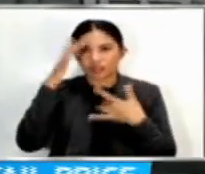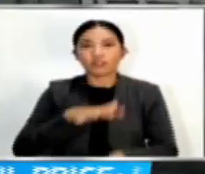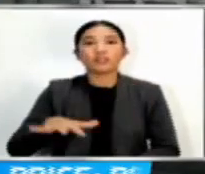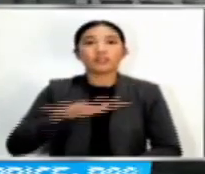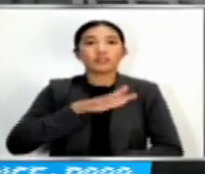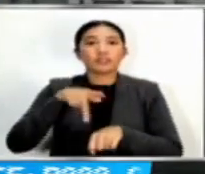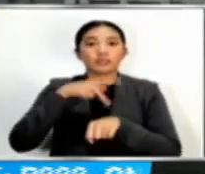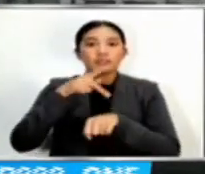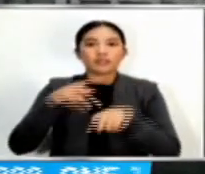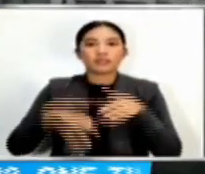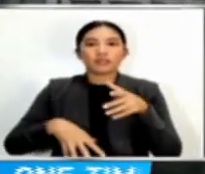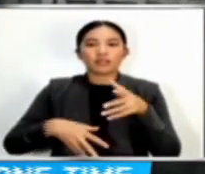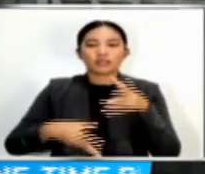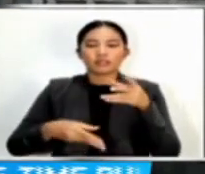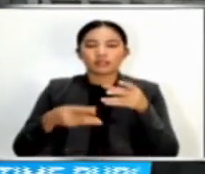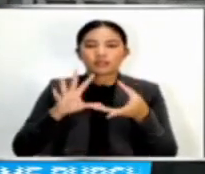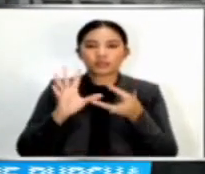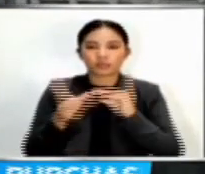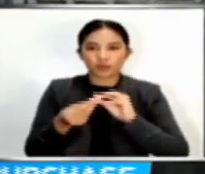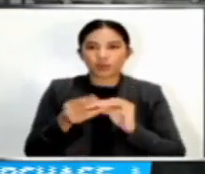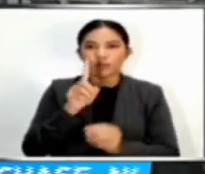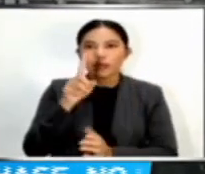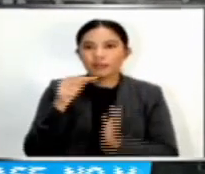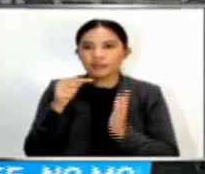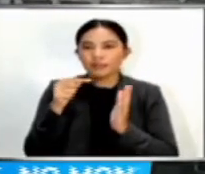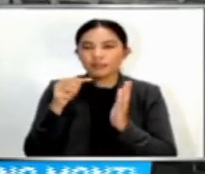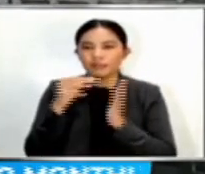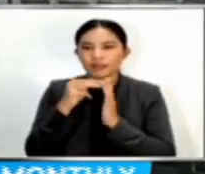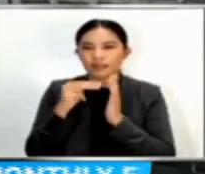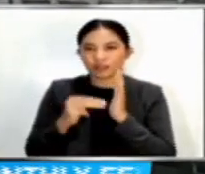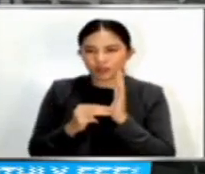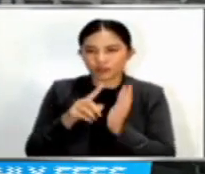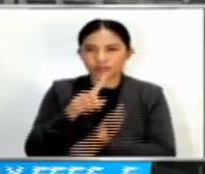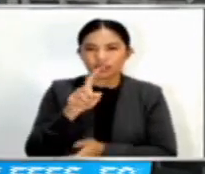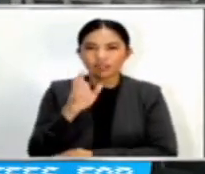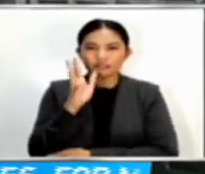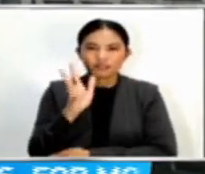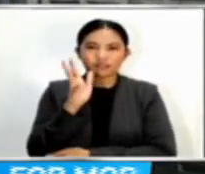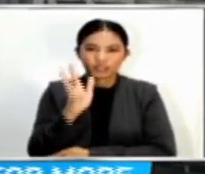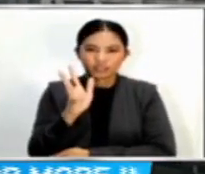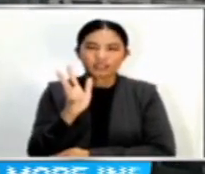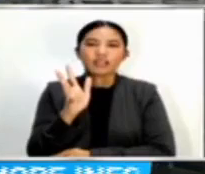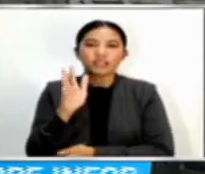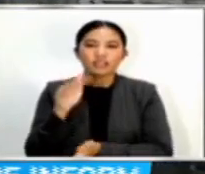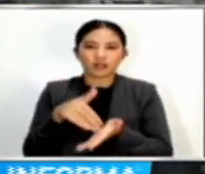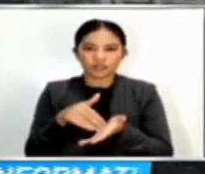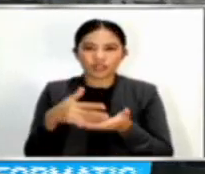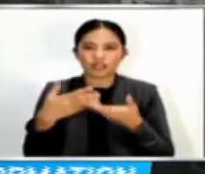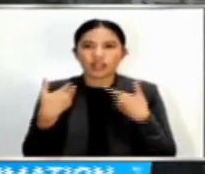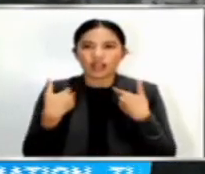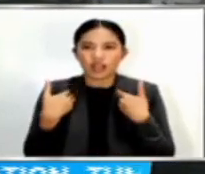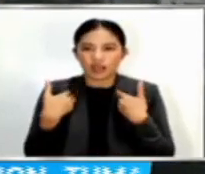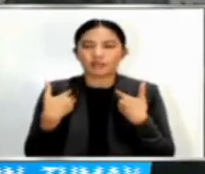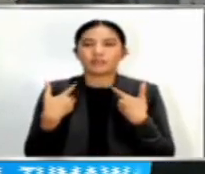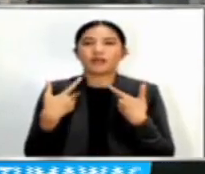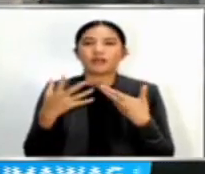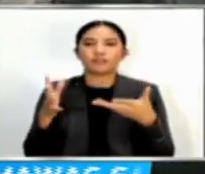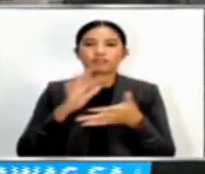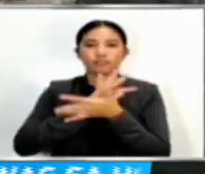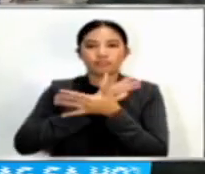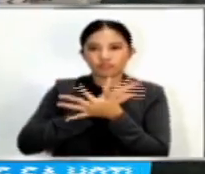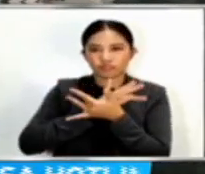mahigit 1,159,000 ang total COVID cases kahapon. Dahil yan sa bagong 4,700 na